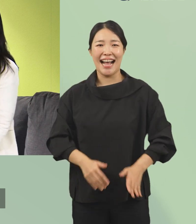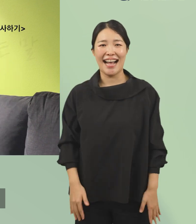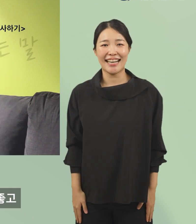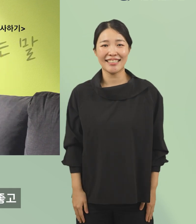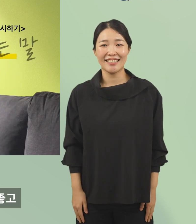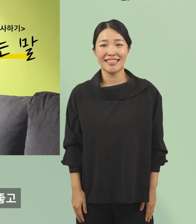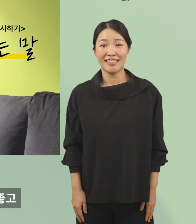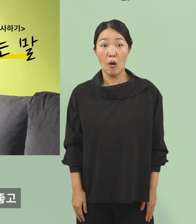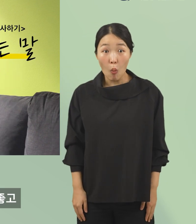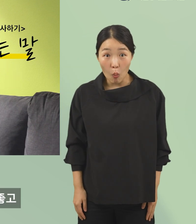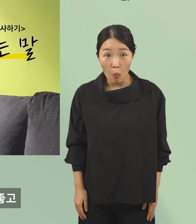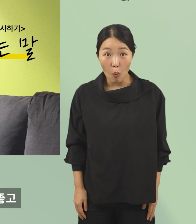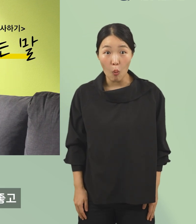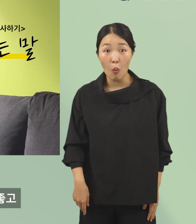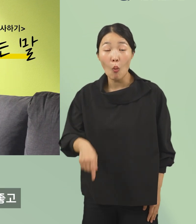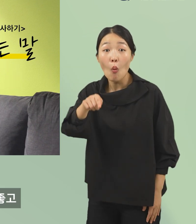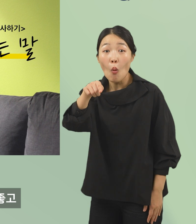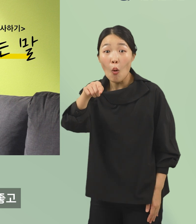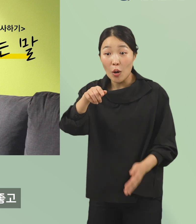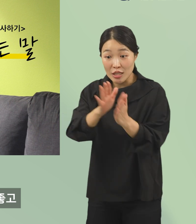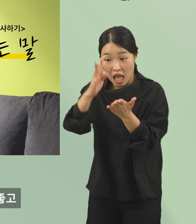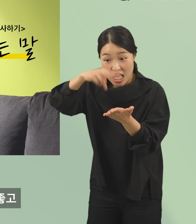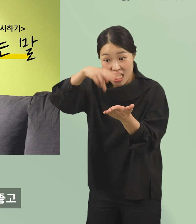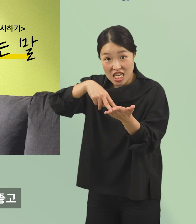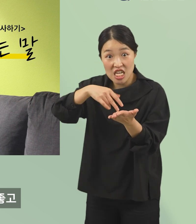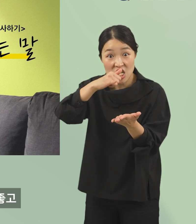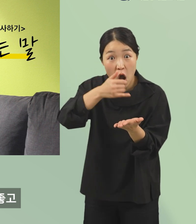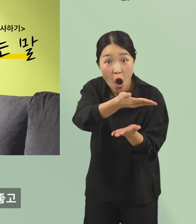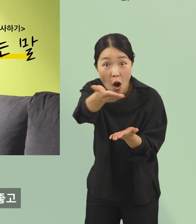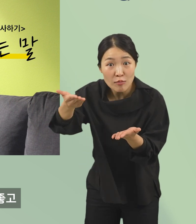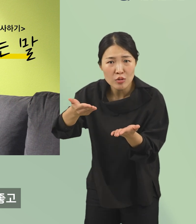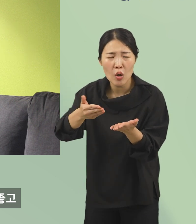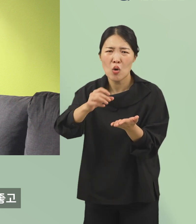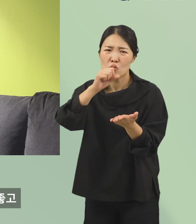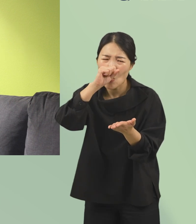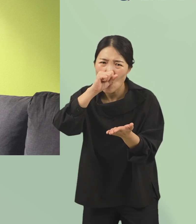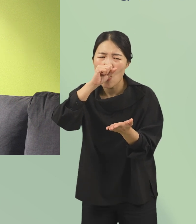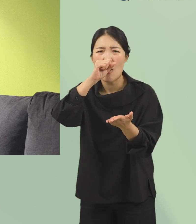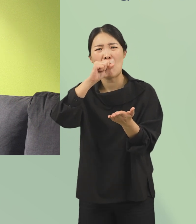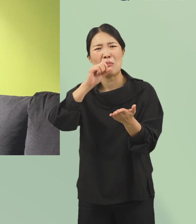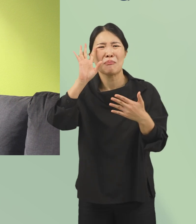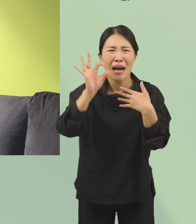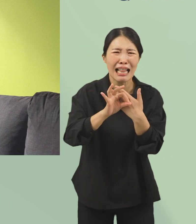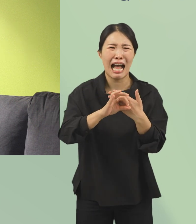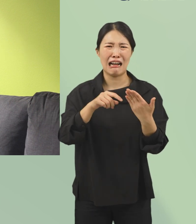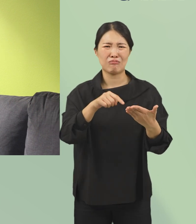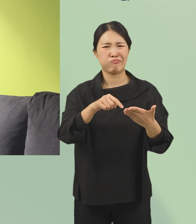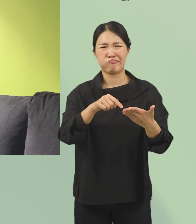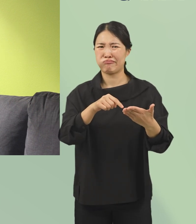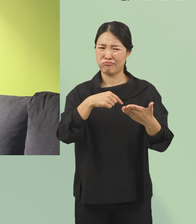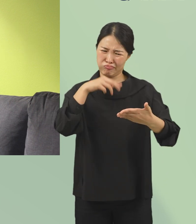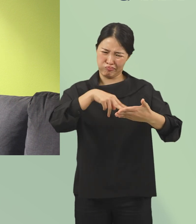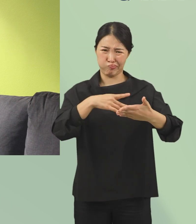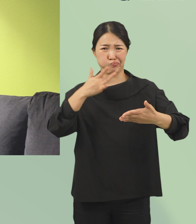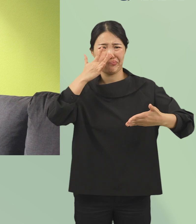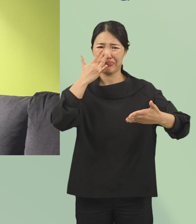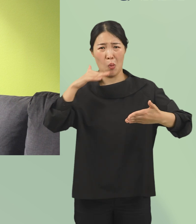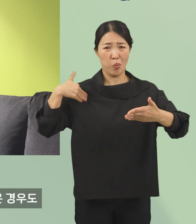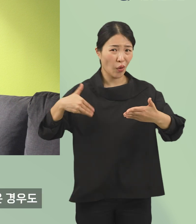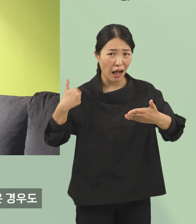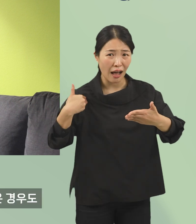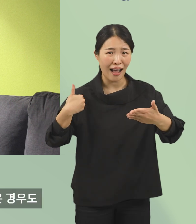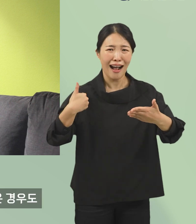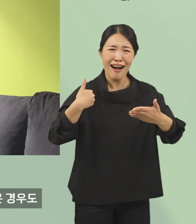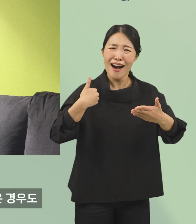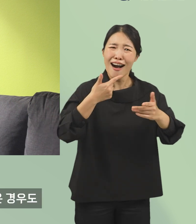네. 근데 혹시라도 뭐 이 책을 읽어주실 분들이 있으면은 더 좋고 만약에 근데 이제 아직 내가 그렇게 책들을